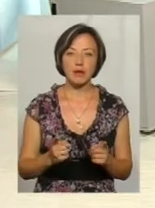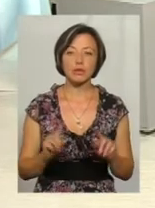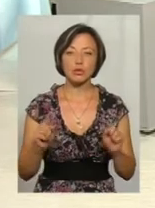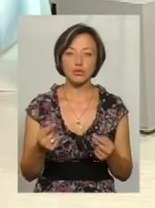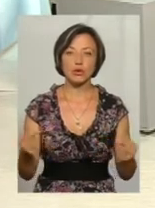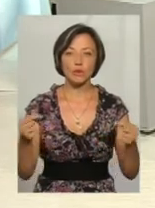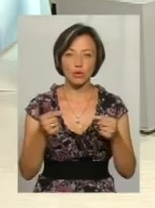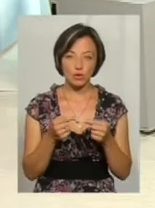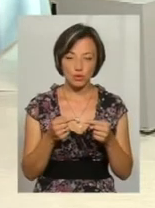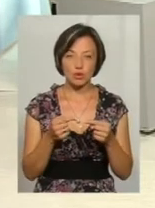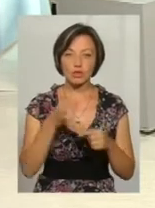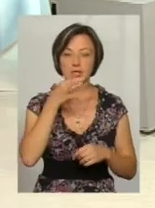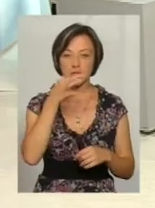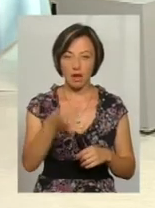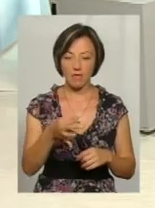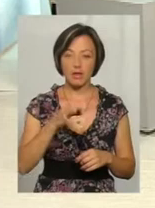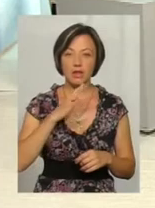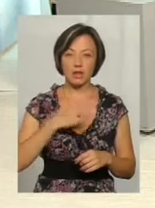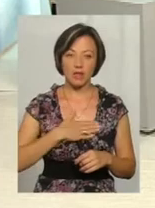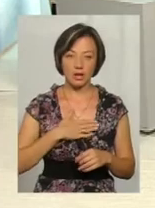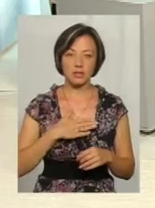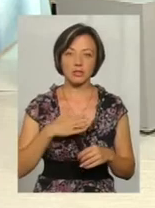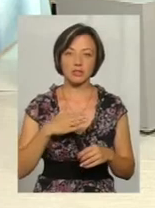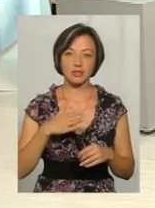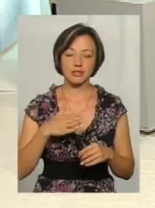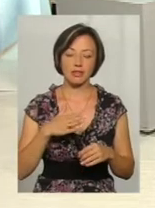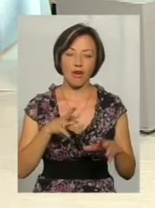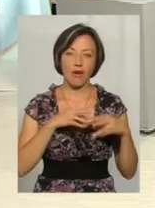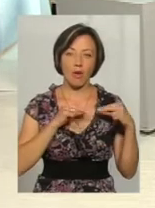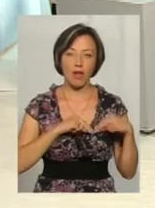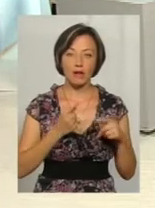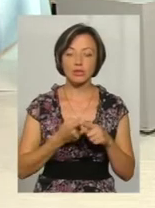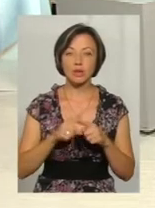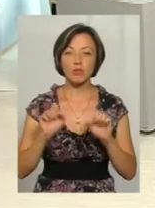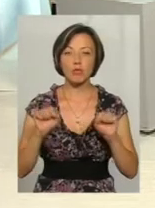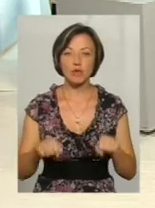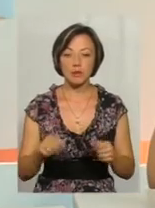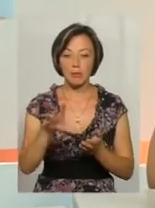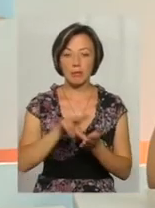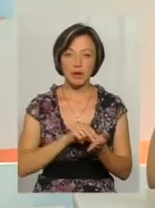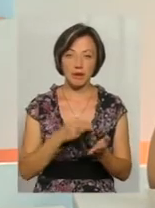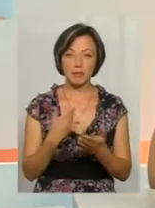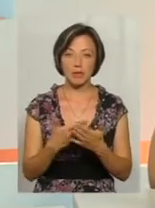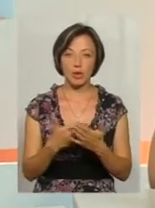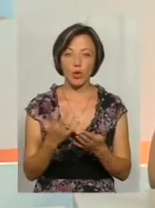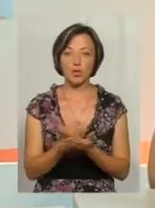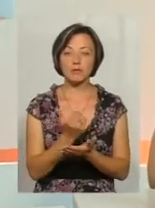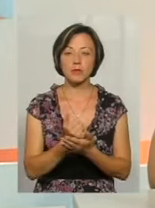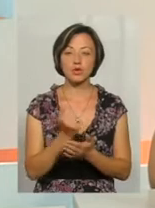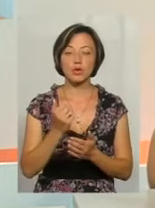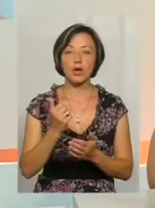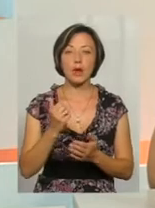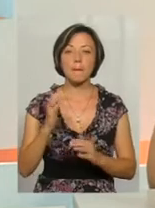влучно сказав наш колега, так би мовити, що це можна брати за приклад, успішні практики